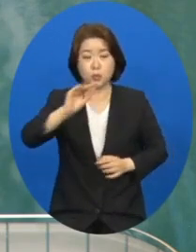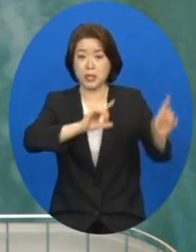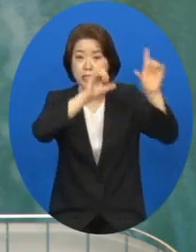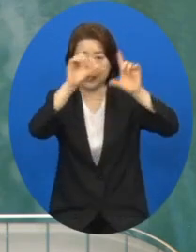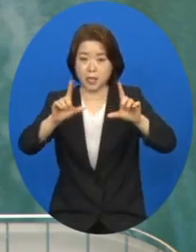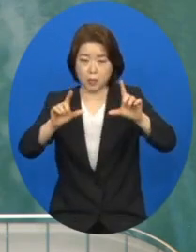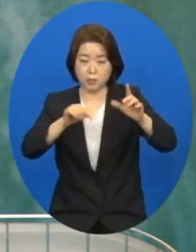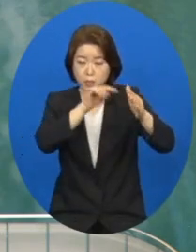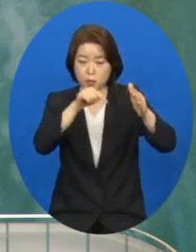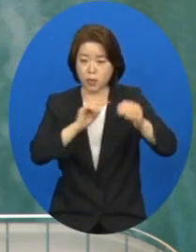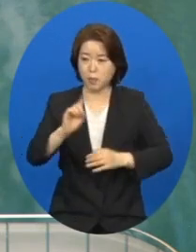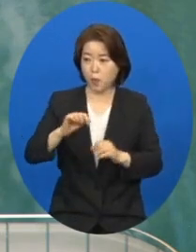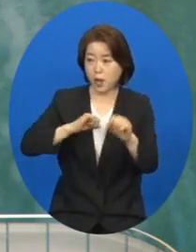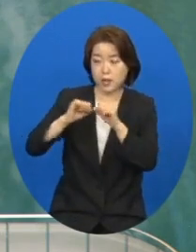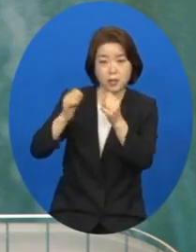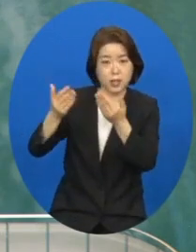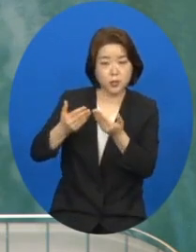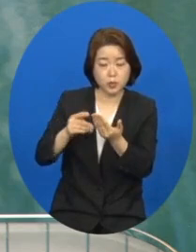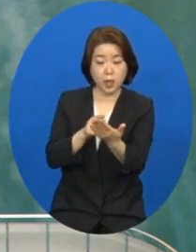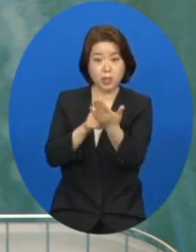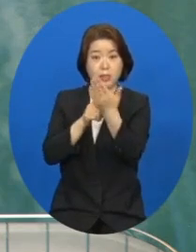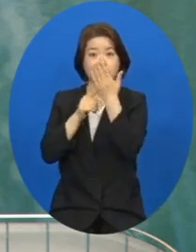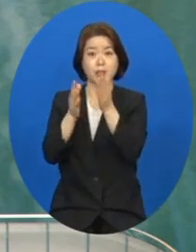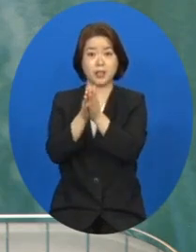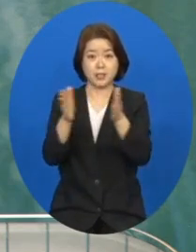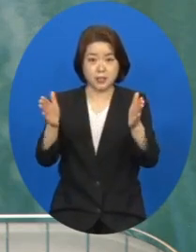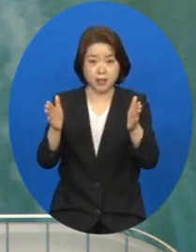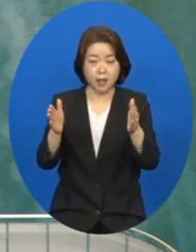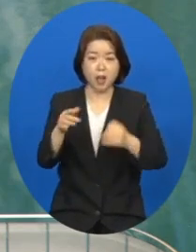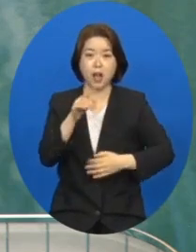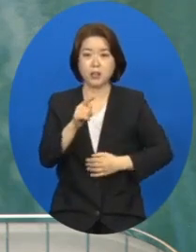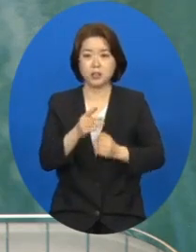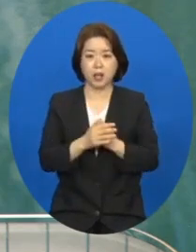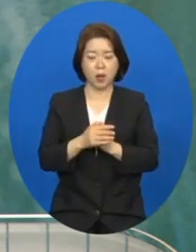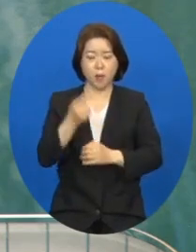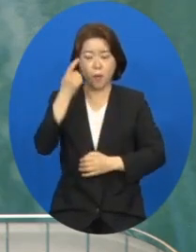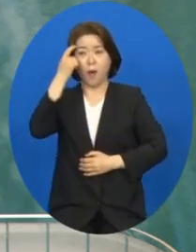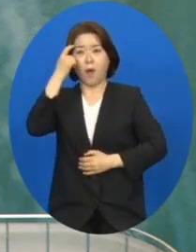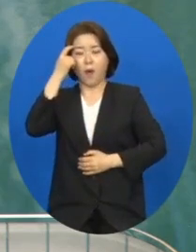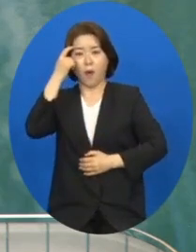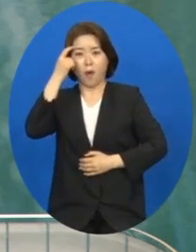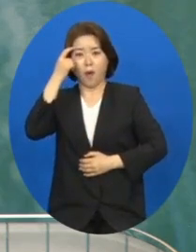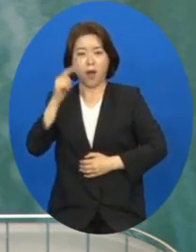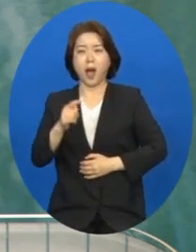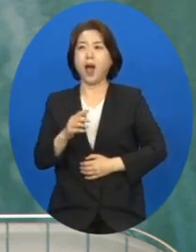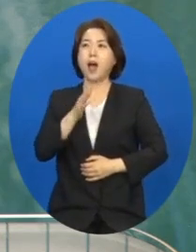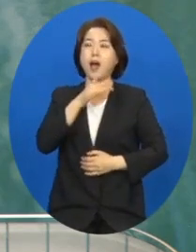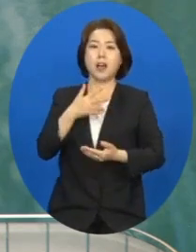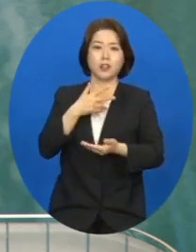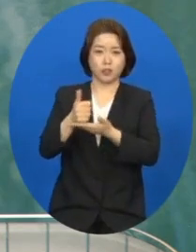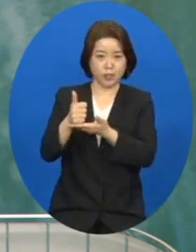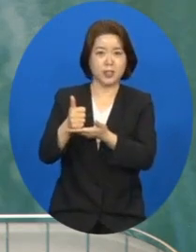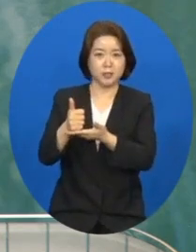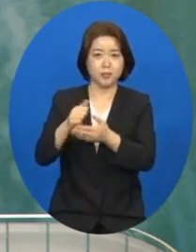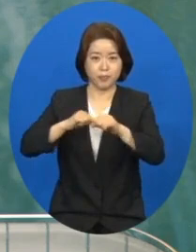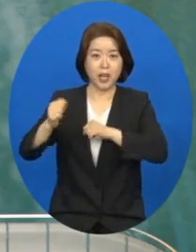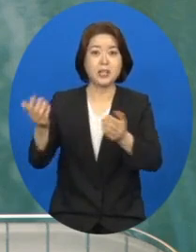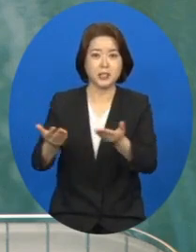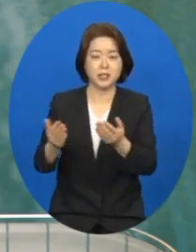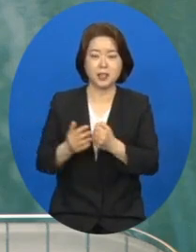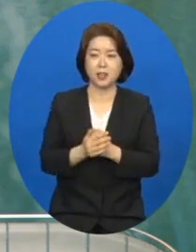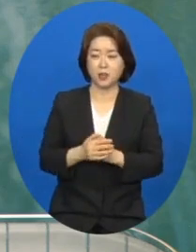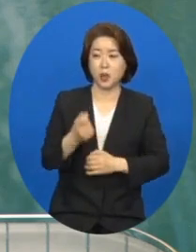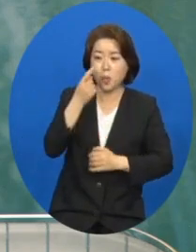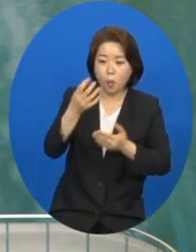무언가 역사하시는 것이 나타나기 시작할 때 그것을 바로 깨닫는, 주님이 하셨구나. 월급을